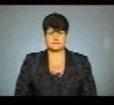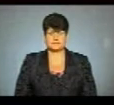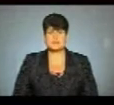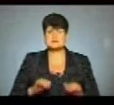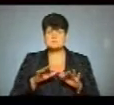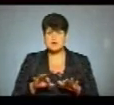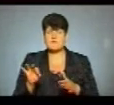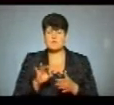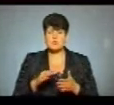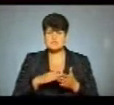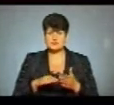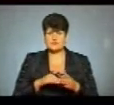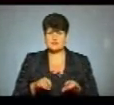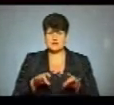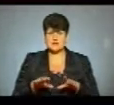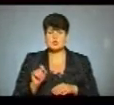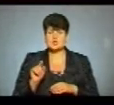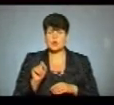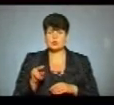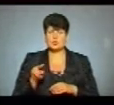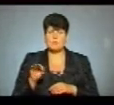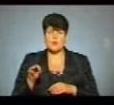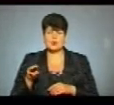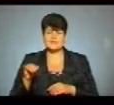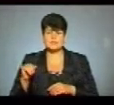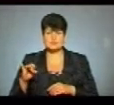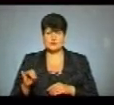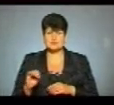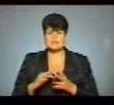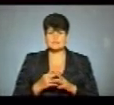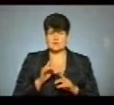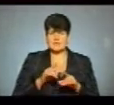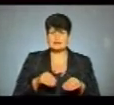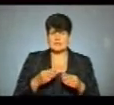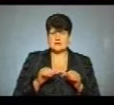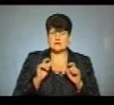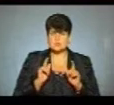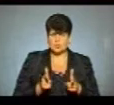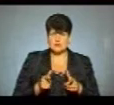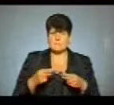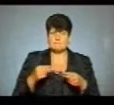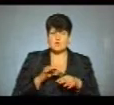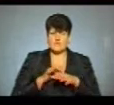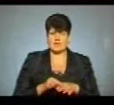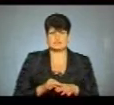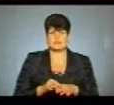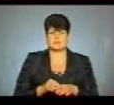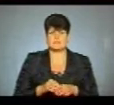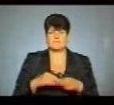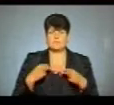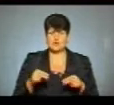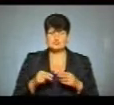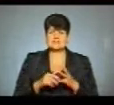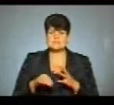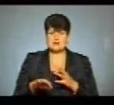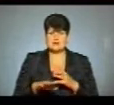Справа про скасування рішення Золотопотіцької селищної ради, яка надала згоду на проведення аукціону з продажу права оренди земельної ділянки у